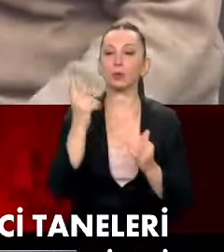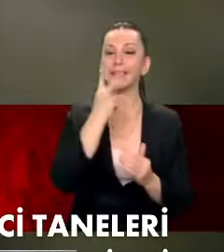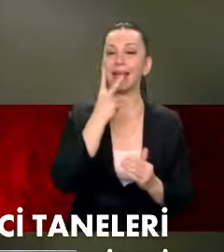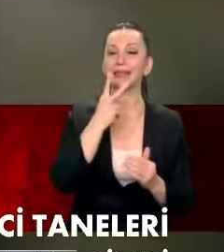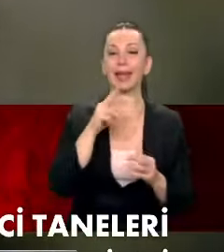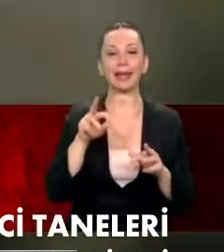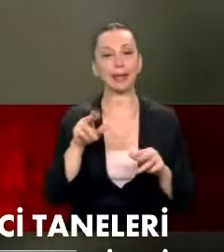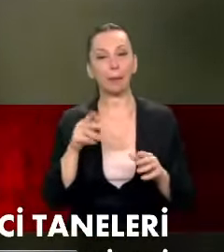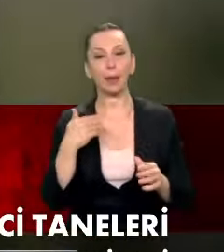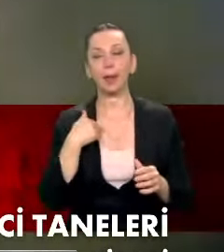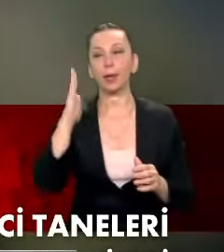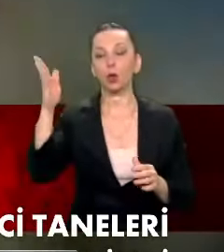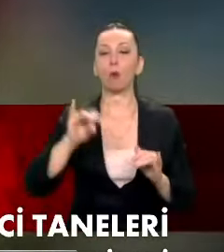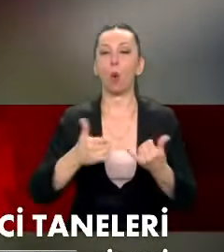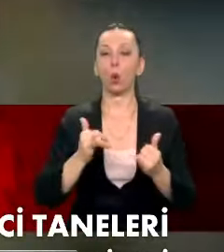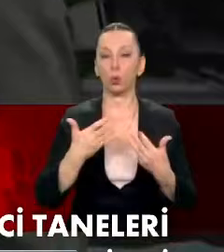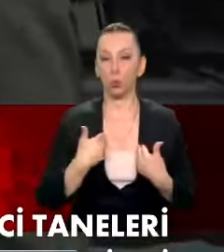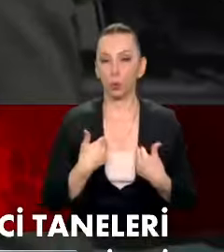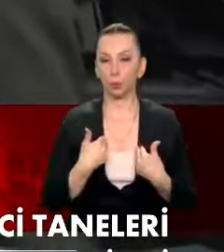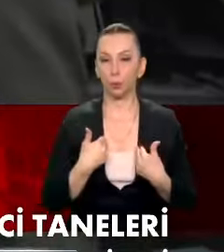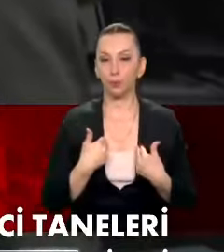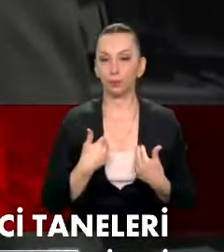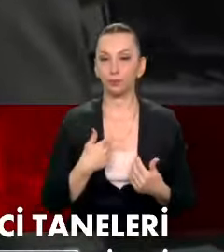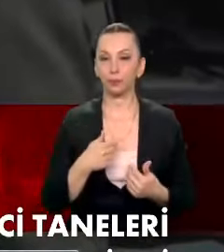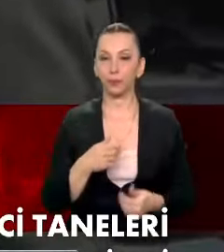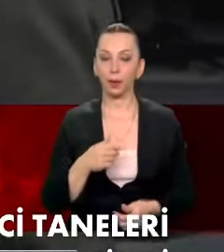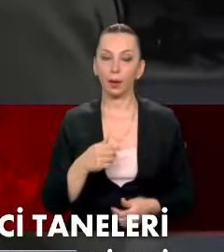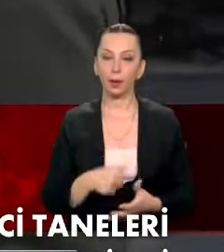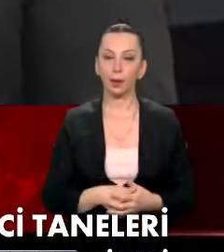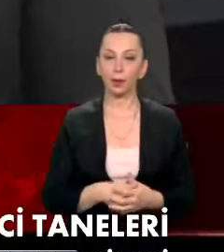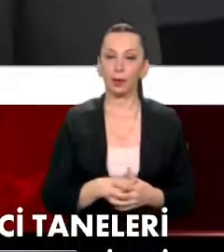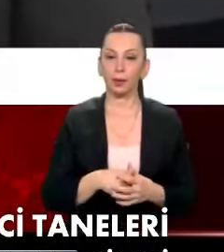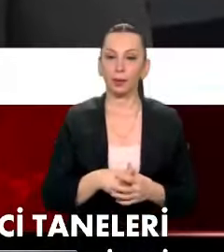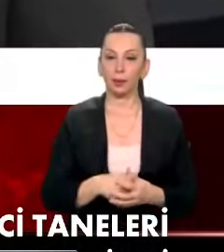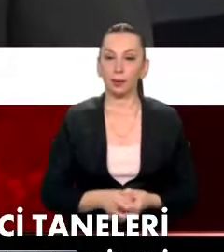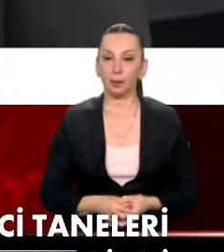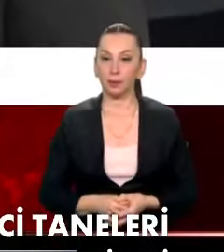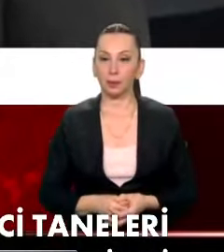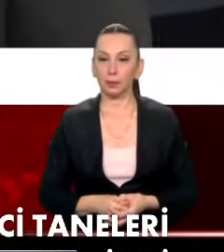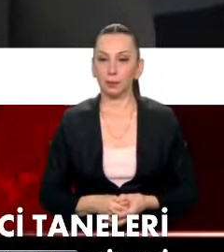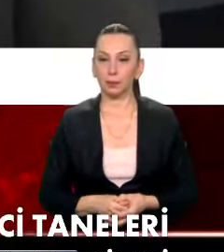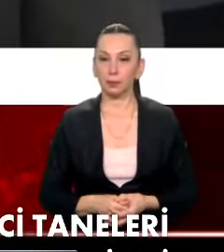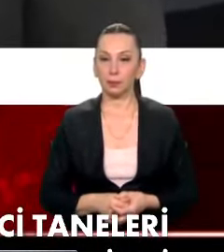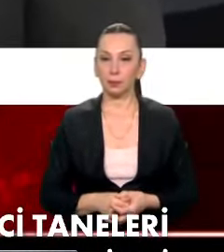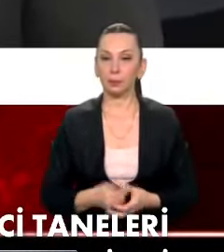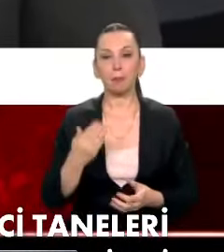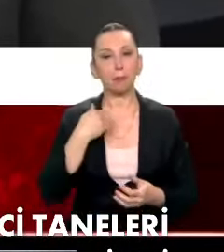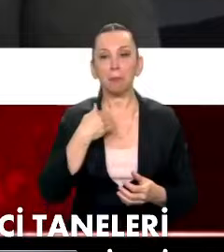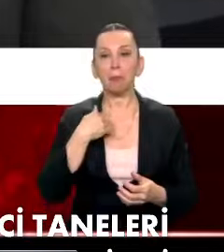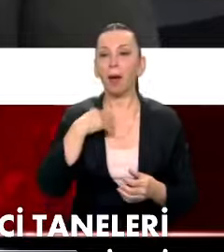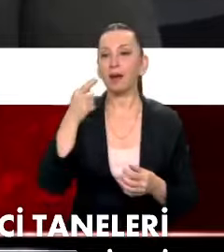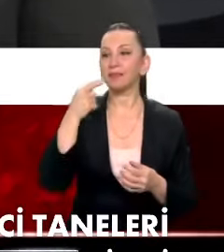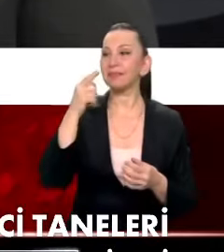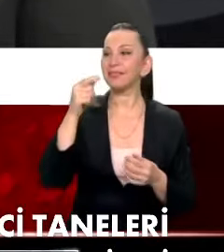olarak gidiyorum. Bereket versin yakışıklı abim. Bir başrol oyuncusuyla trilyon versen aynı masada oturamazsın. Ve gidin